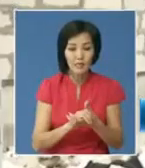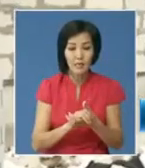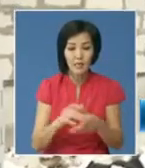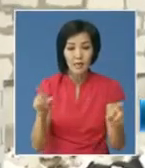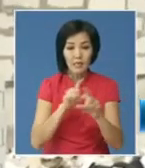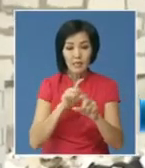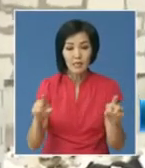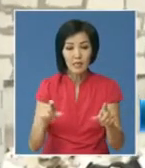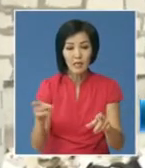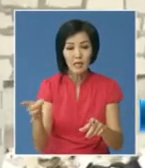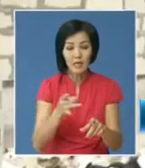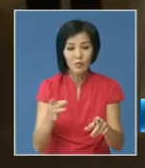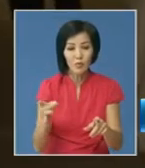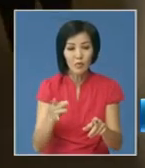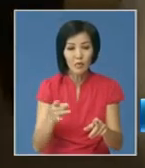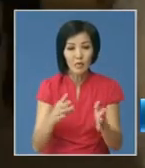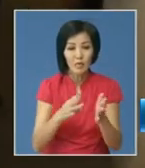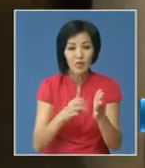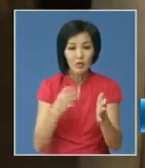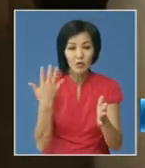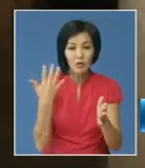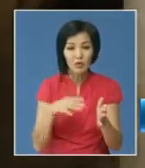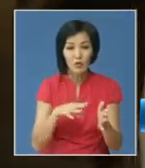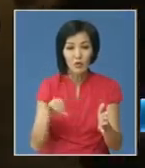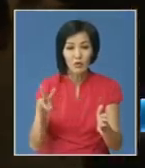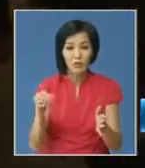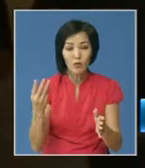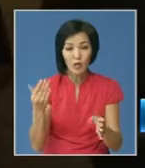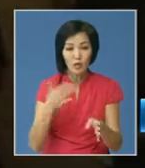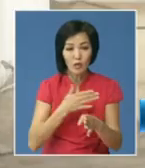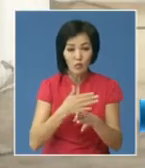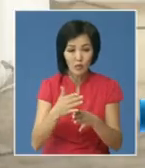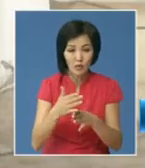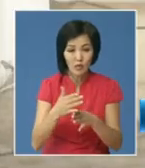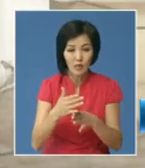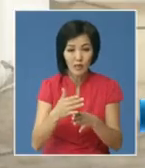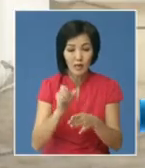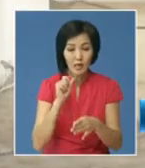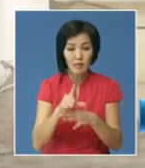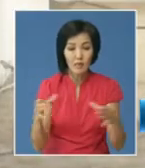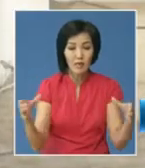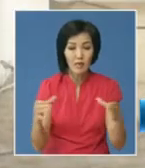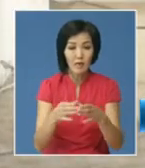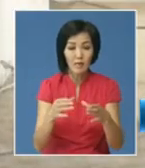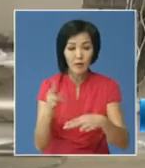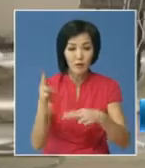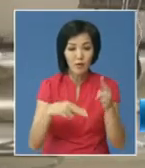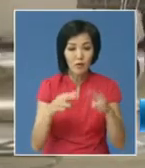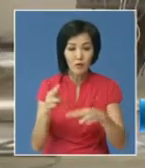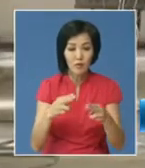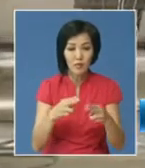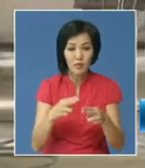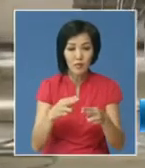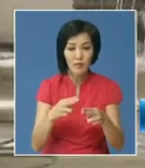нысанға республика бюджетінен 850 миллион теңгеден аса қаржы қарастырылған. Мердігер мекеме өкілдері құрылыс жұмысын